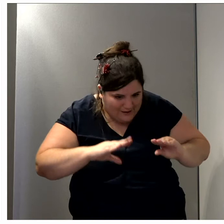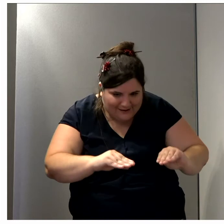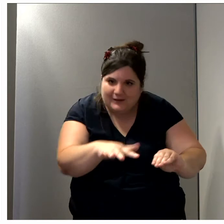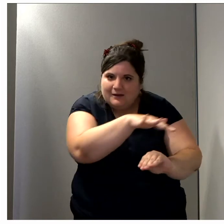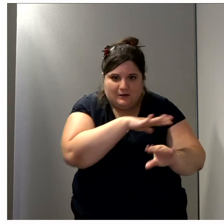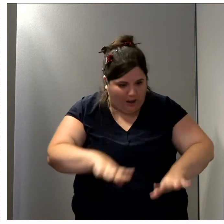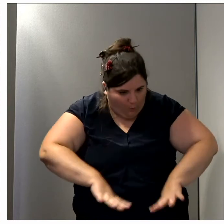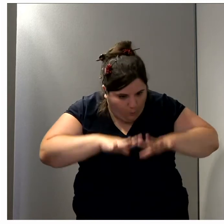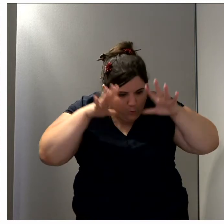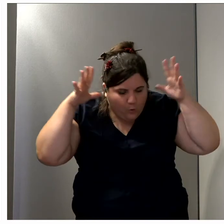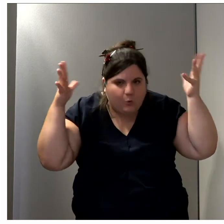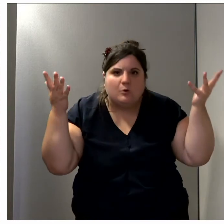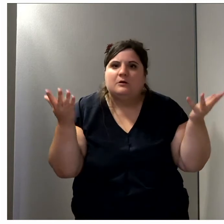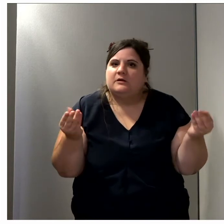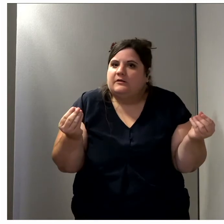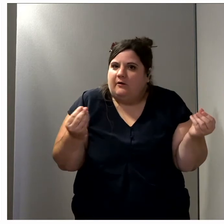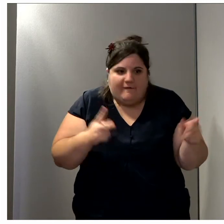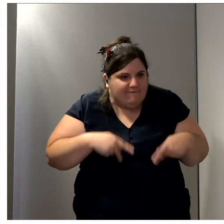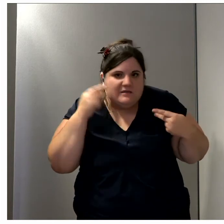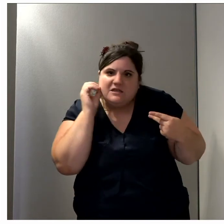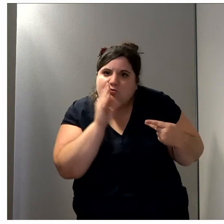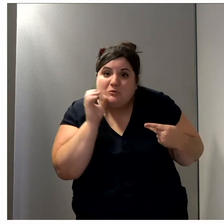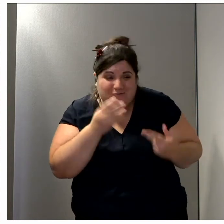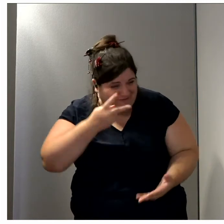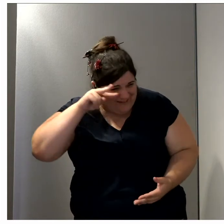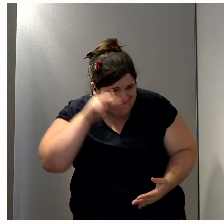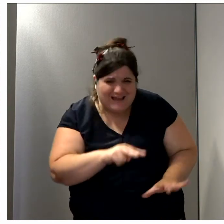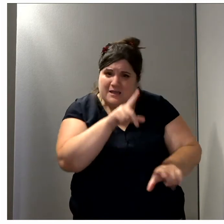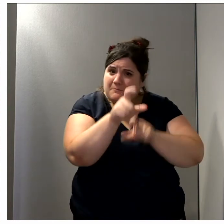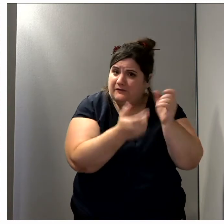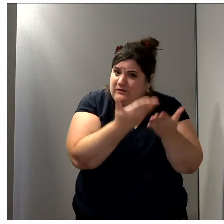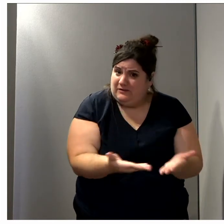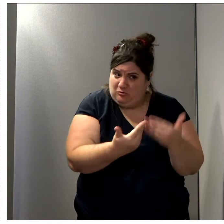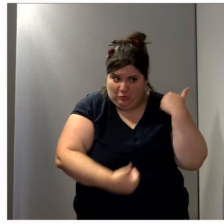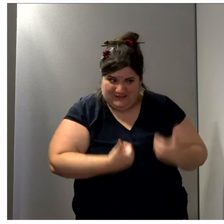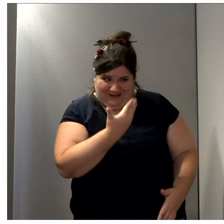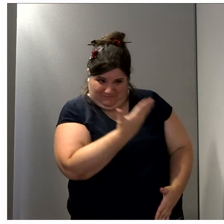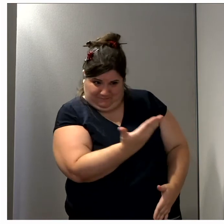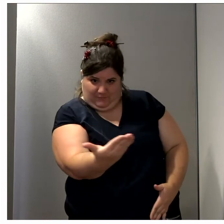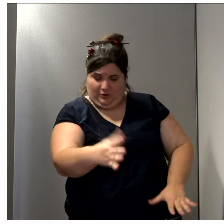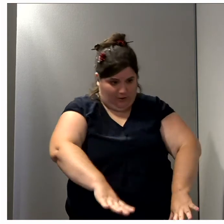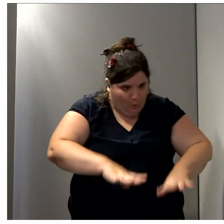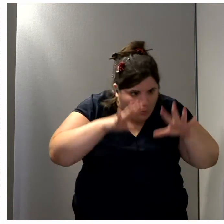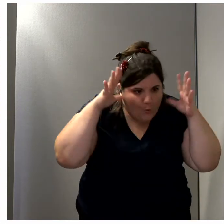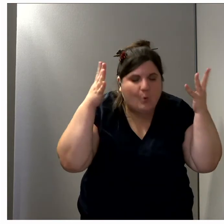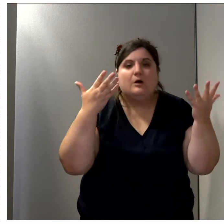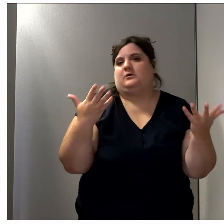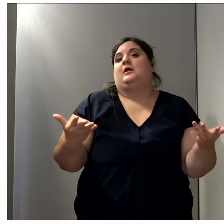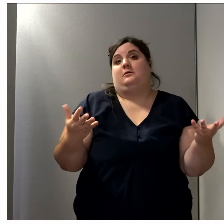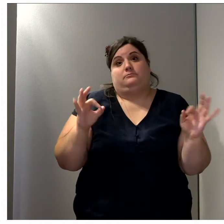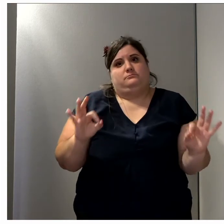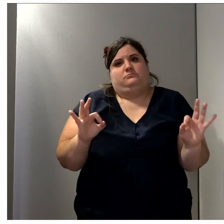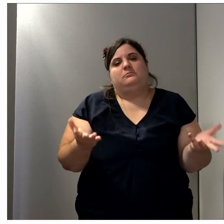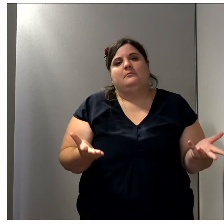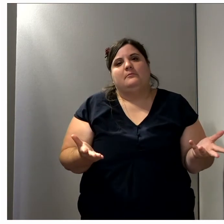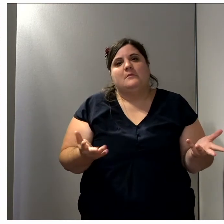du terrain, on est au plus proche de la vie des vraies personnes dans le concret et on a